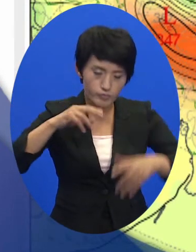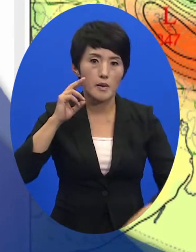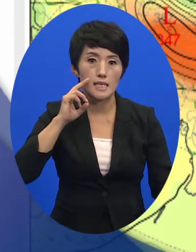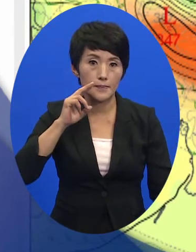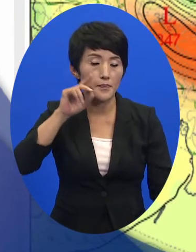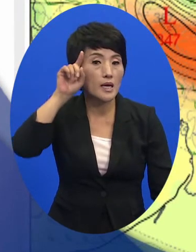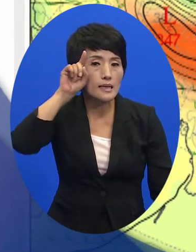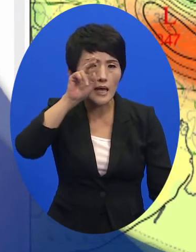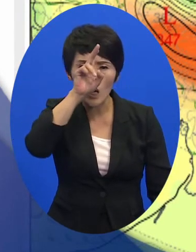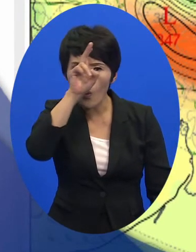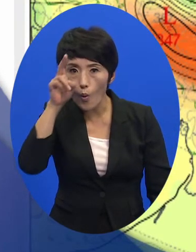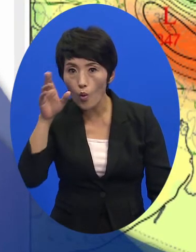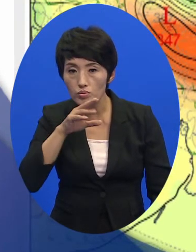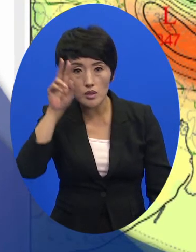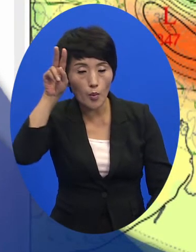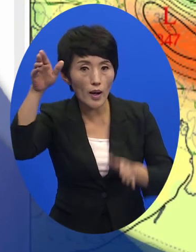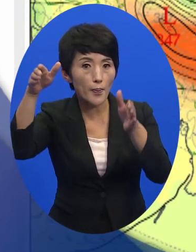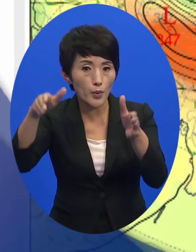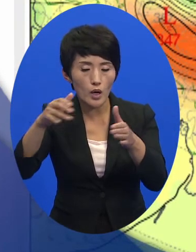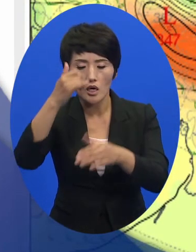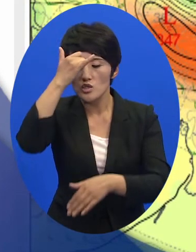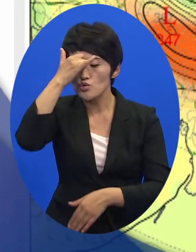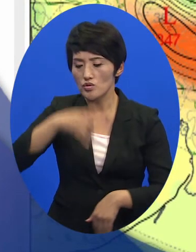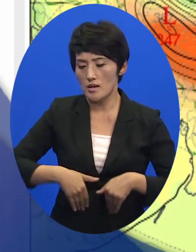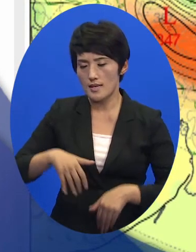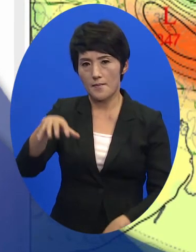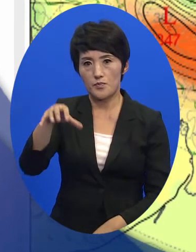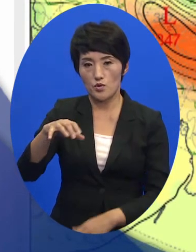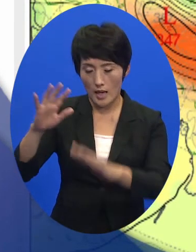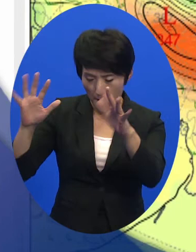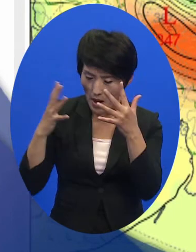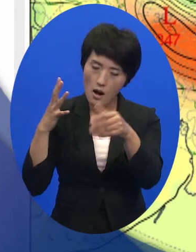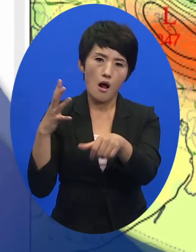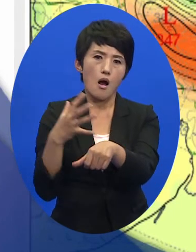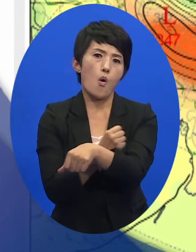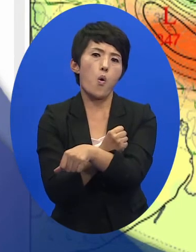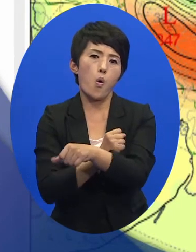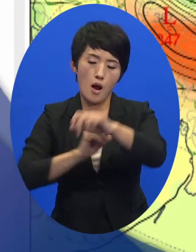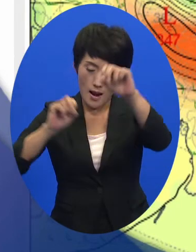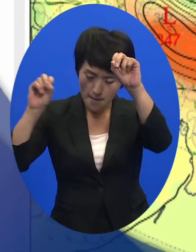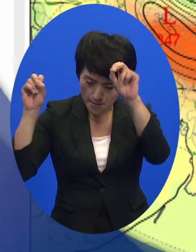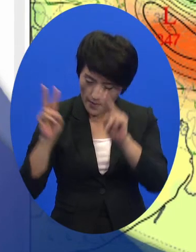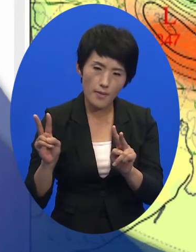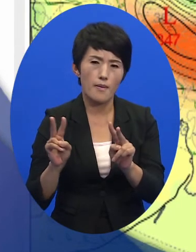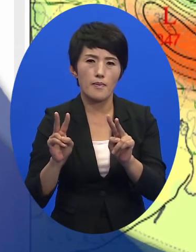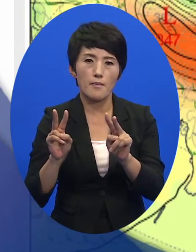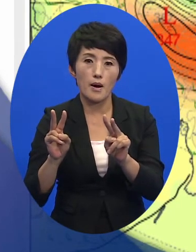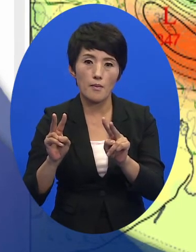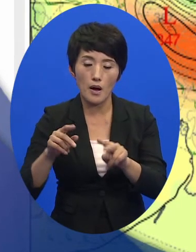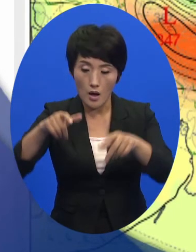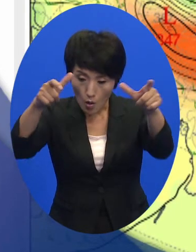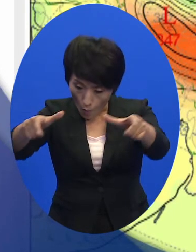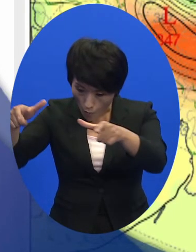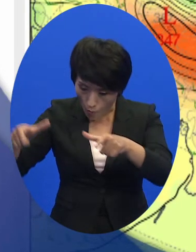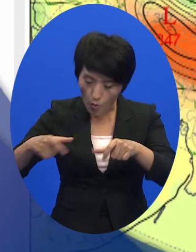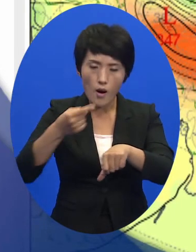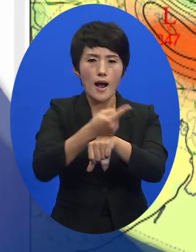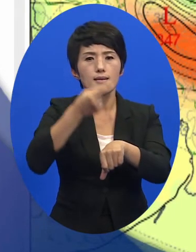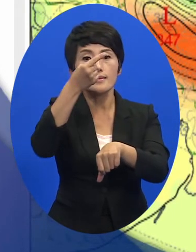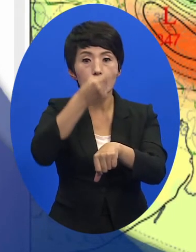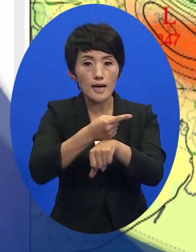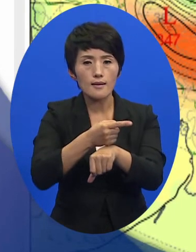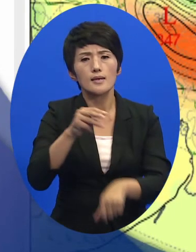내일로부터 모래 사이에는 충청 이남 지방에서 돌풍과 함께 천둥 번개가 치고 국제적으로 시간당